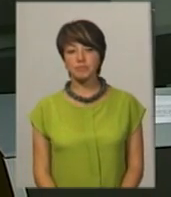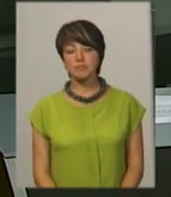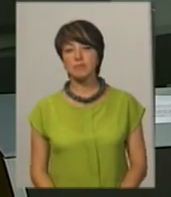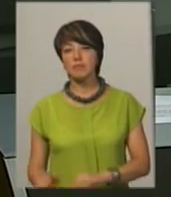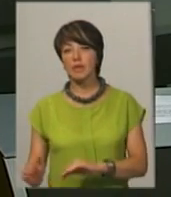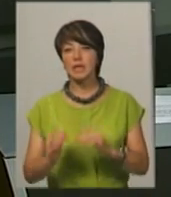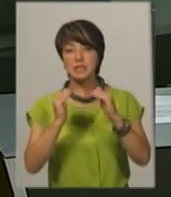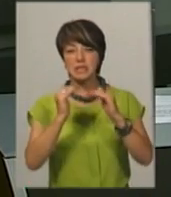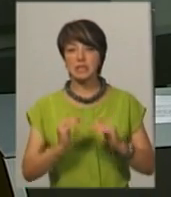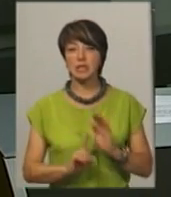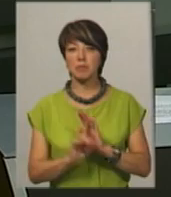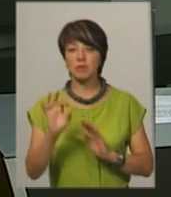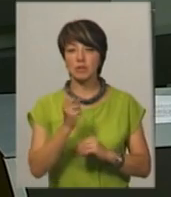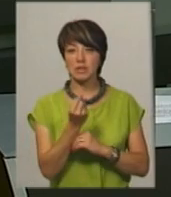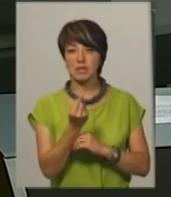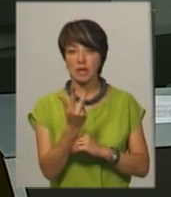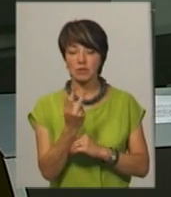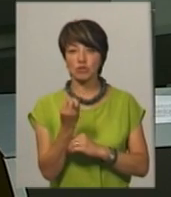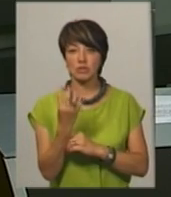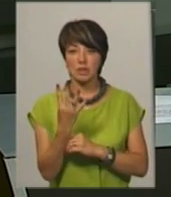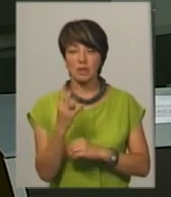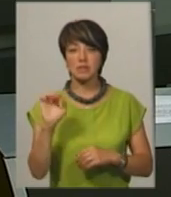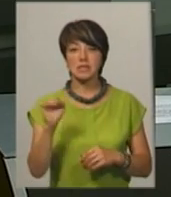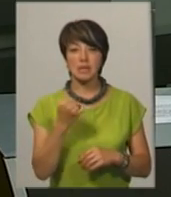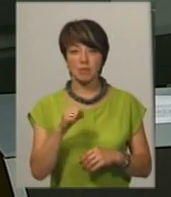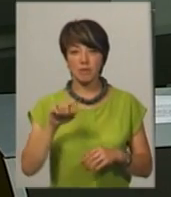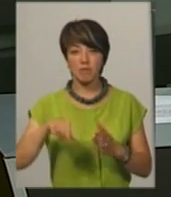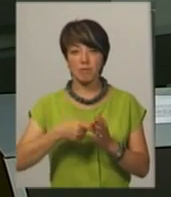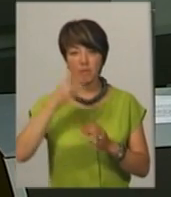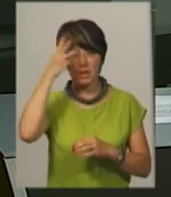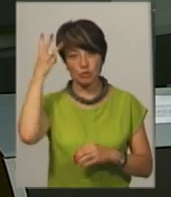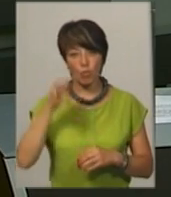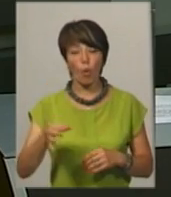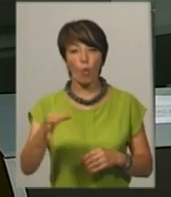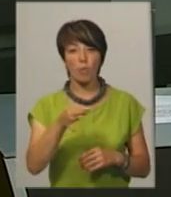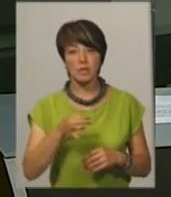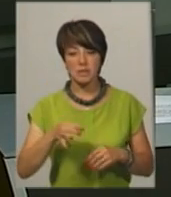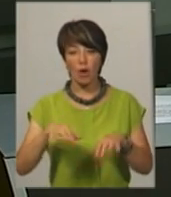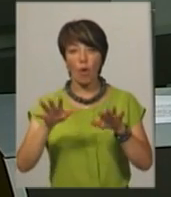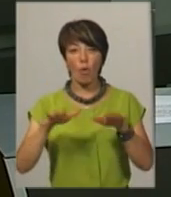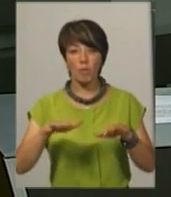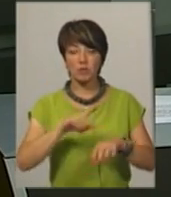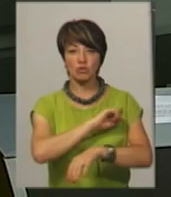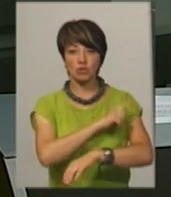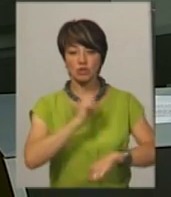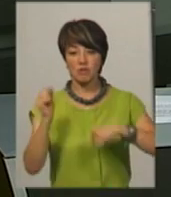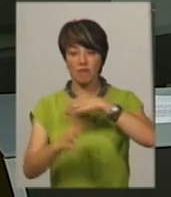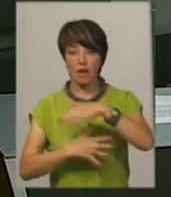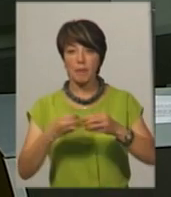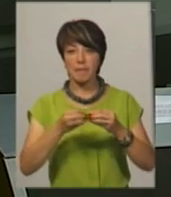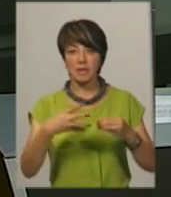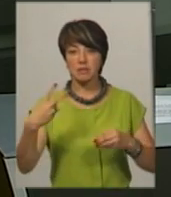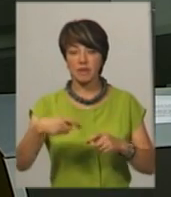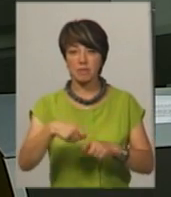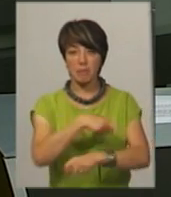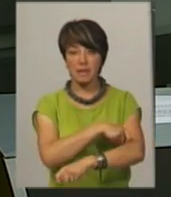Зниження температури очікується 13 та 14 серпня в Хмельницькому та області. Опади та шквали – до 15-20 метрів